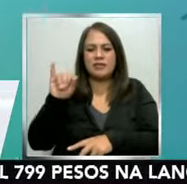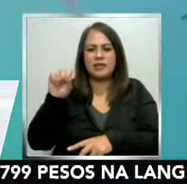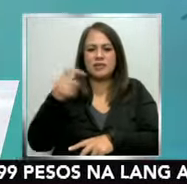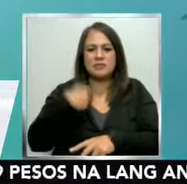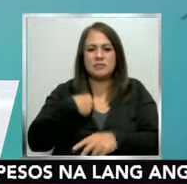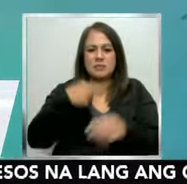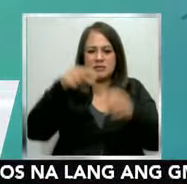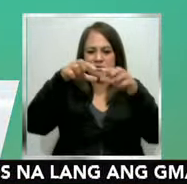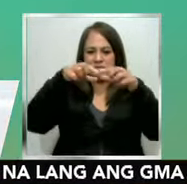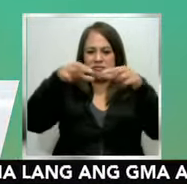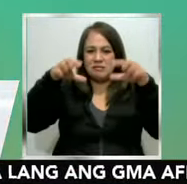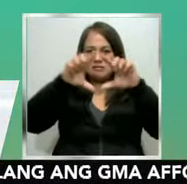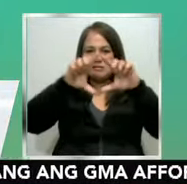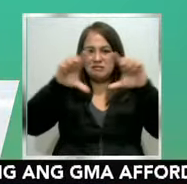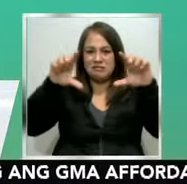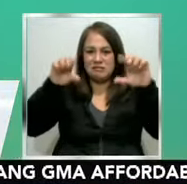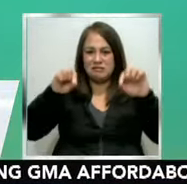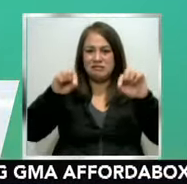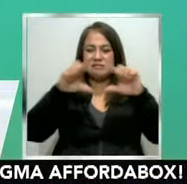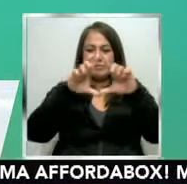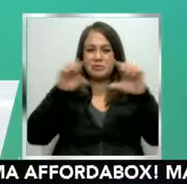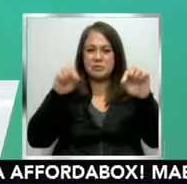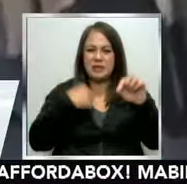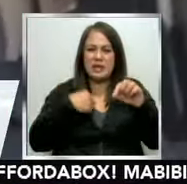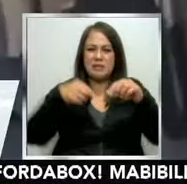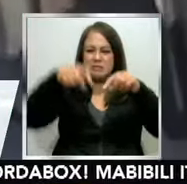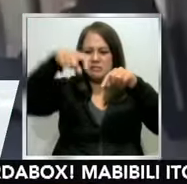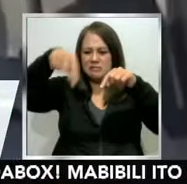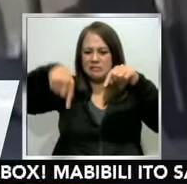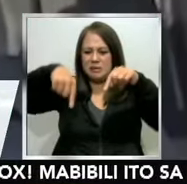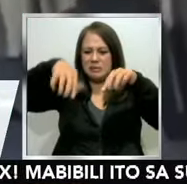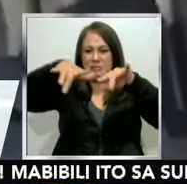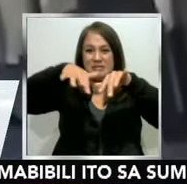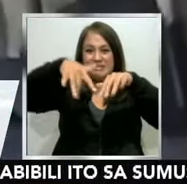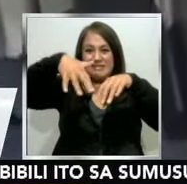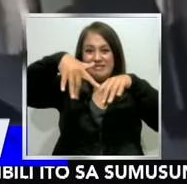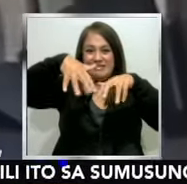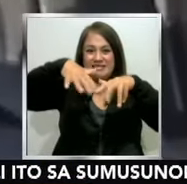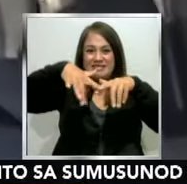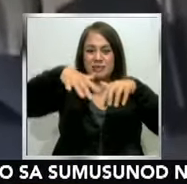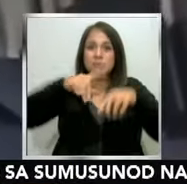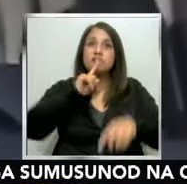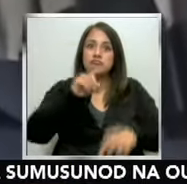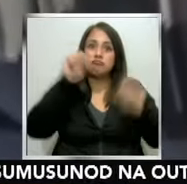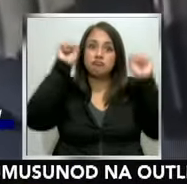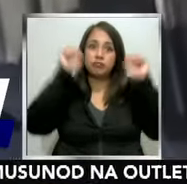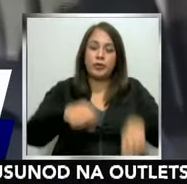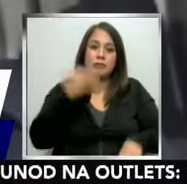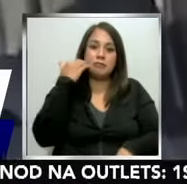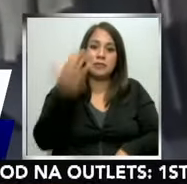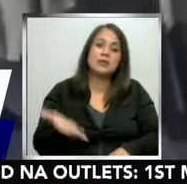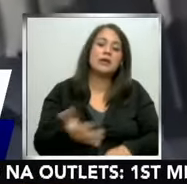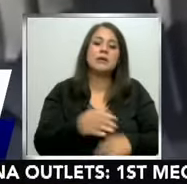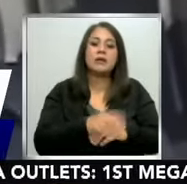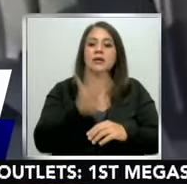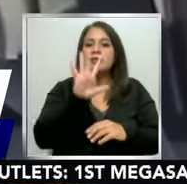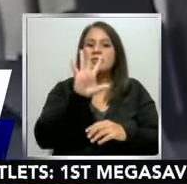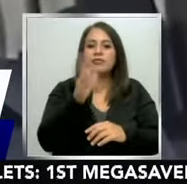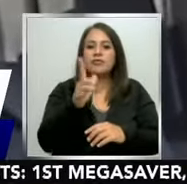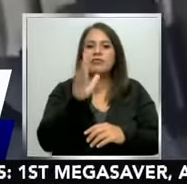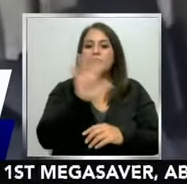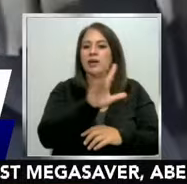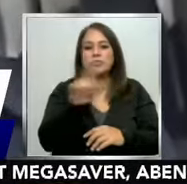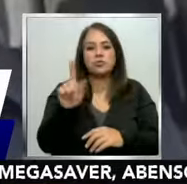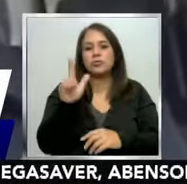may 115 kumpol ng galamay sa bawat sulok nito. Deadly. And within 5 to 20 minutes, a